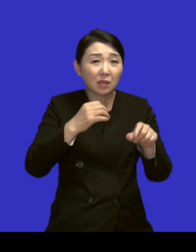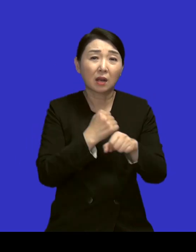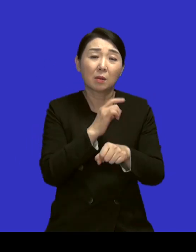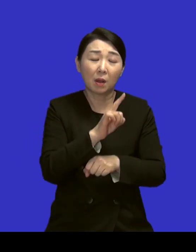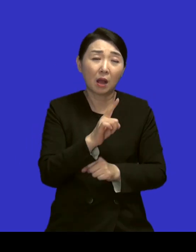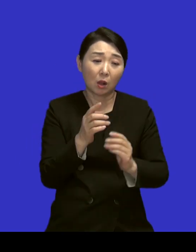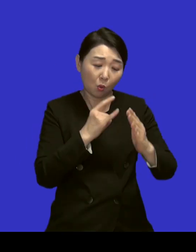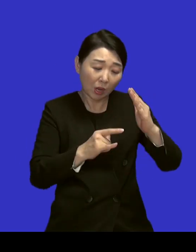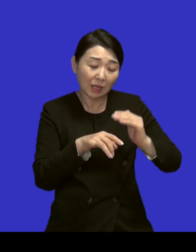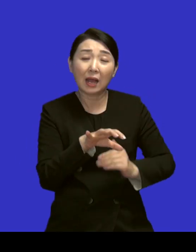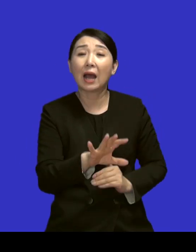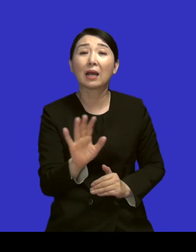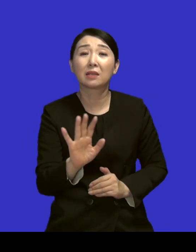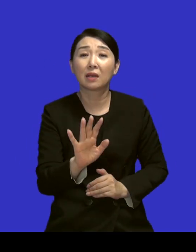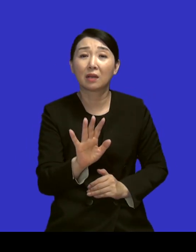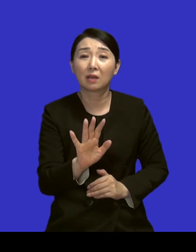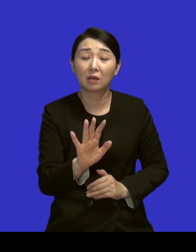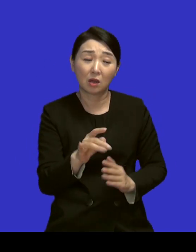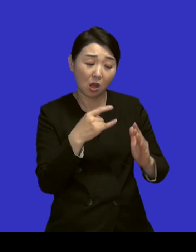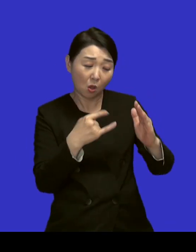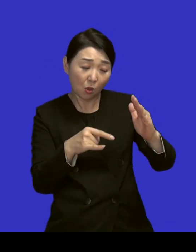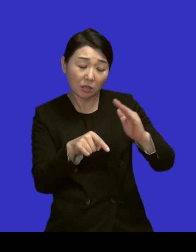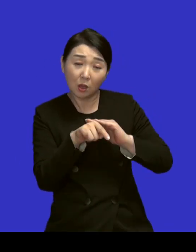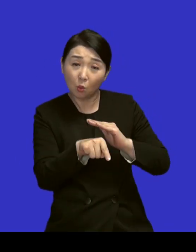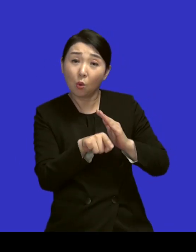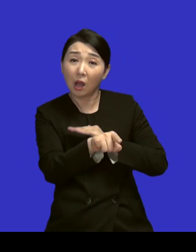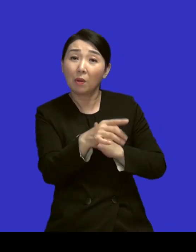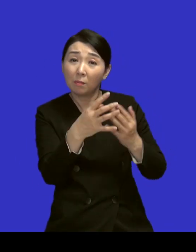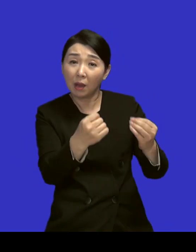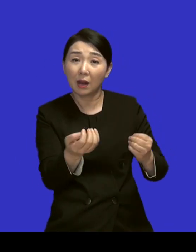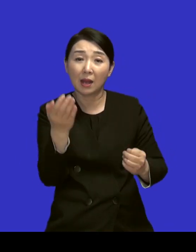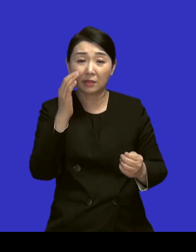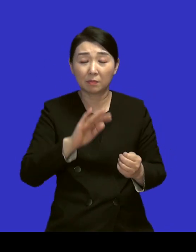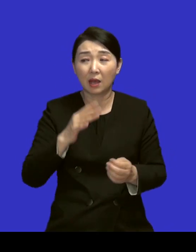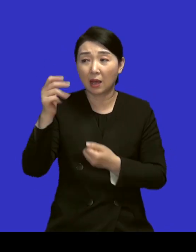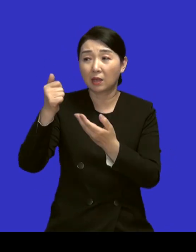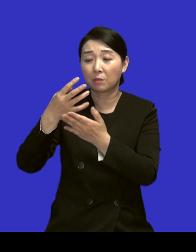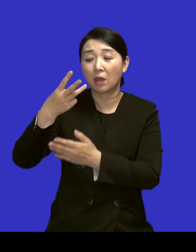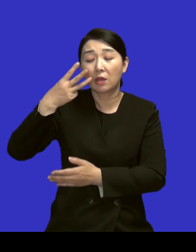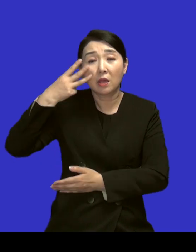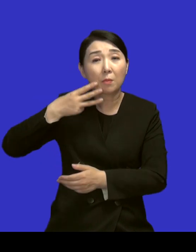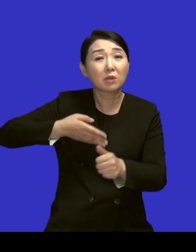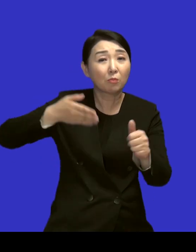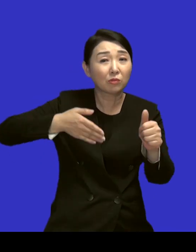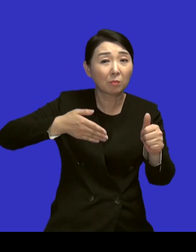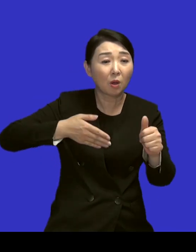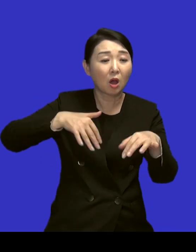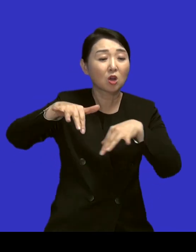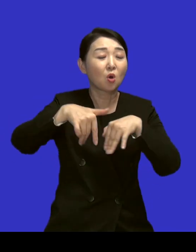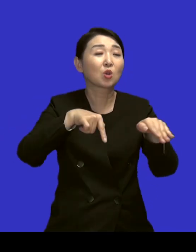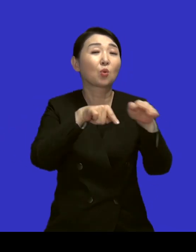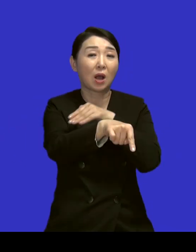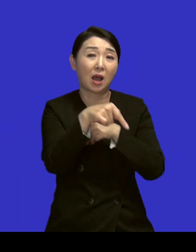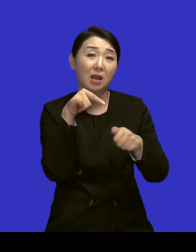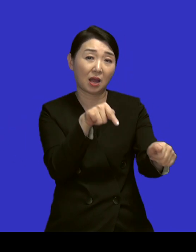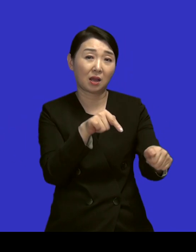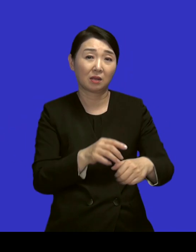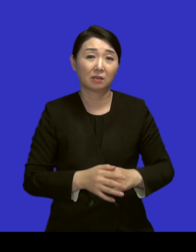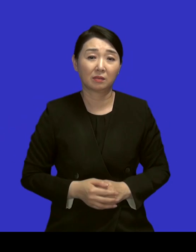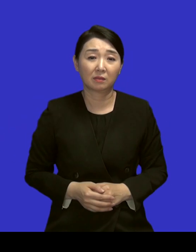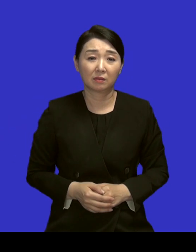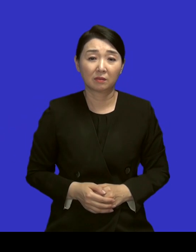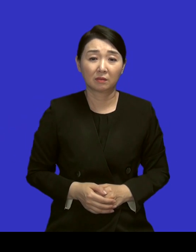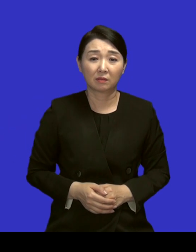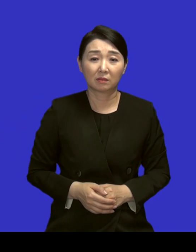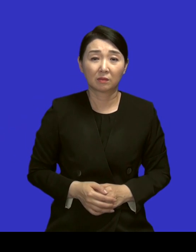많을 거거든요. 예. 근데 하나님이 예레미야에게 부탁하는 장소는 거리로 나가달라고. 그 원어로